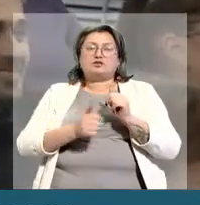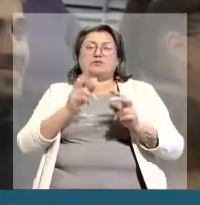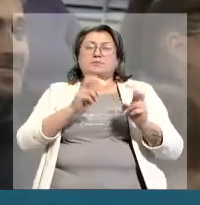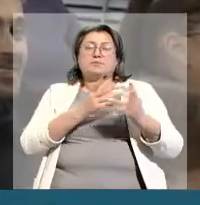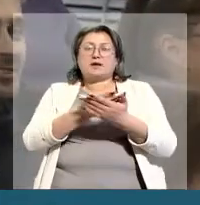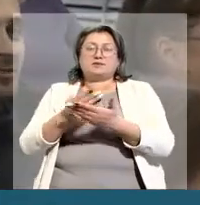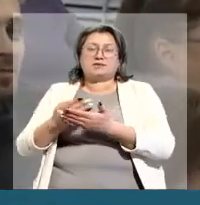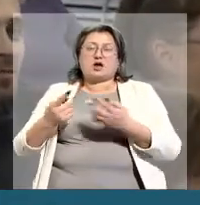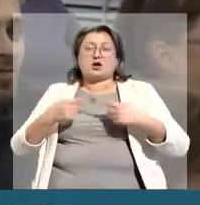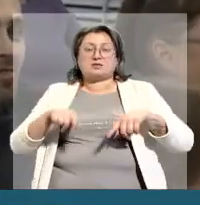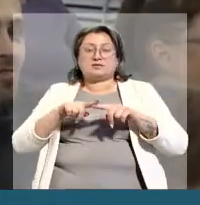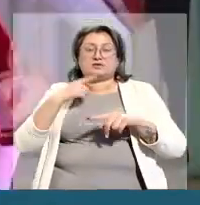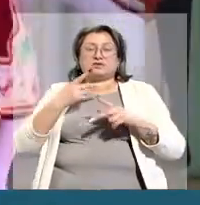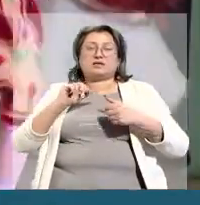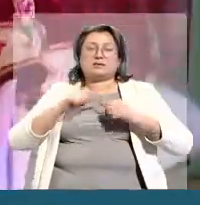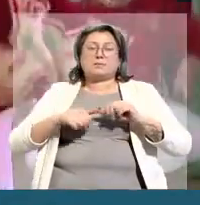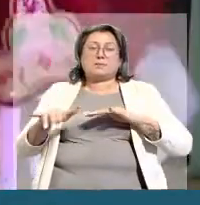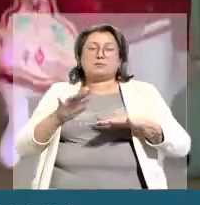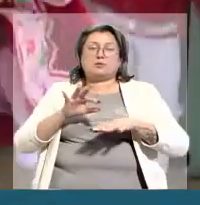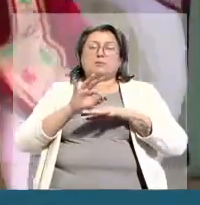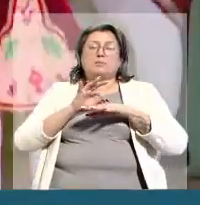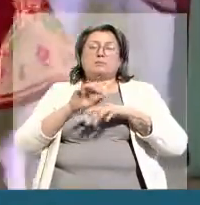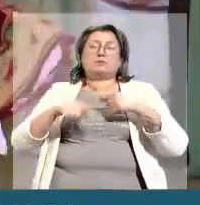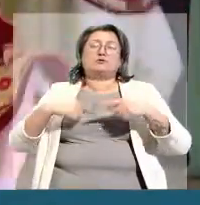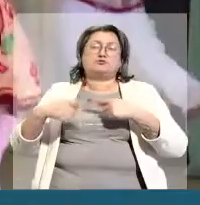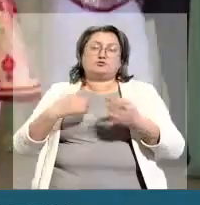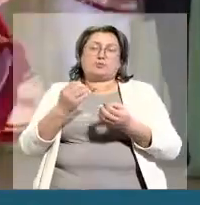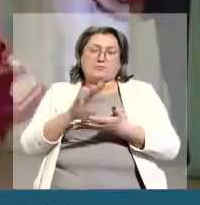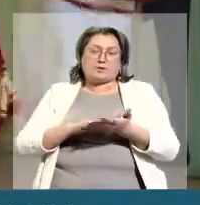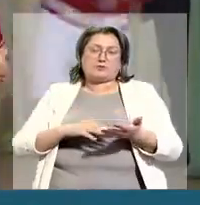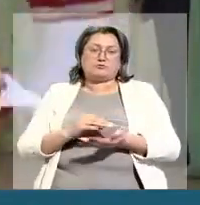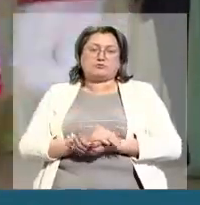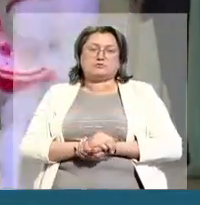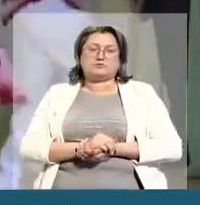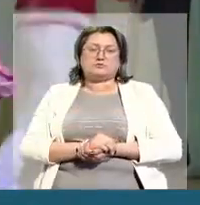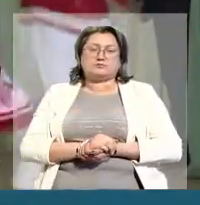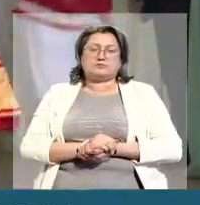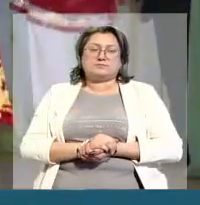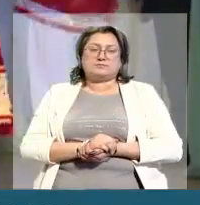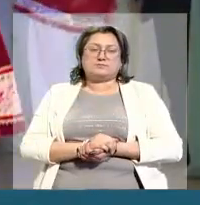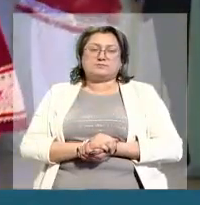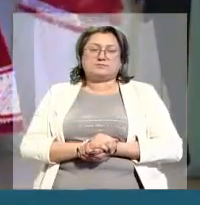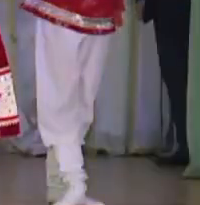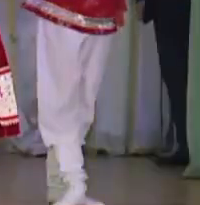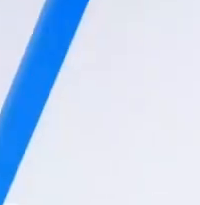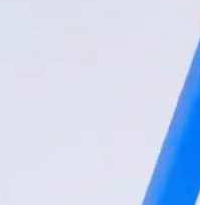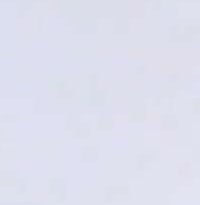көрсетілді. Ұйымдастырушылар дәстүрлі шара әлі де жалғасын табатынын айтады. Жанар Ежанова, Родион Бабич, Қостанай телеарнасы.